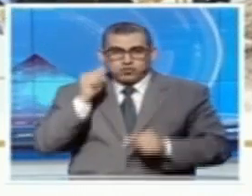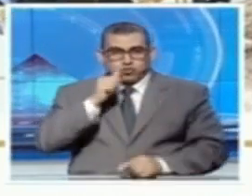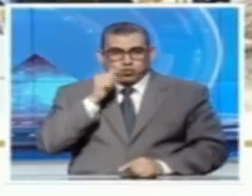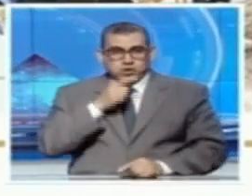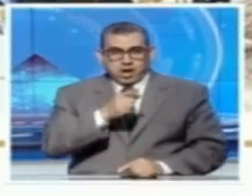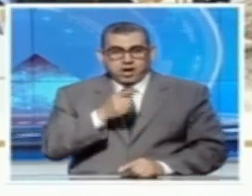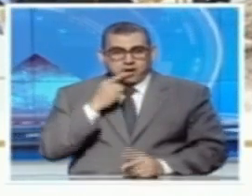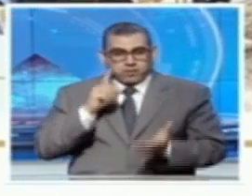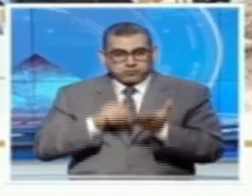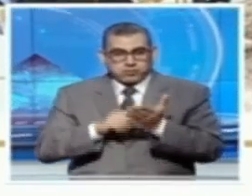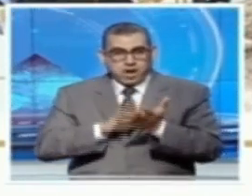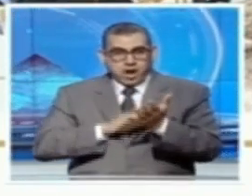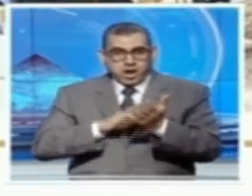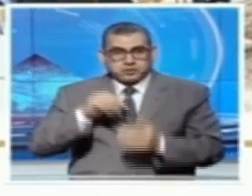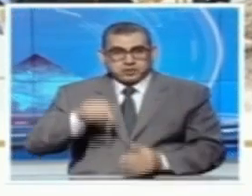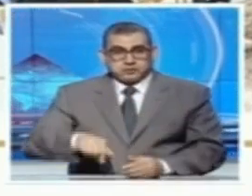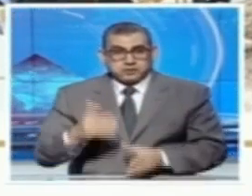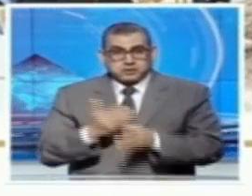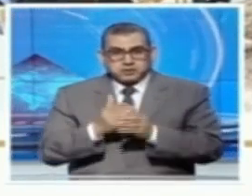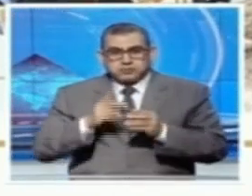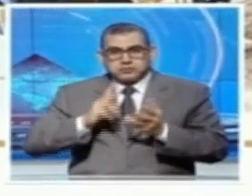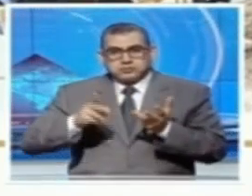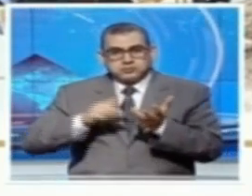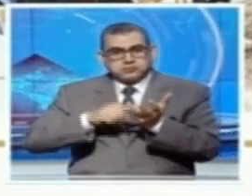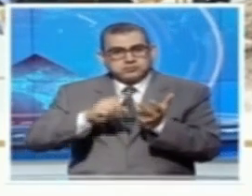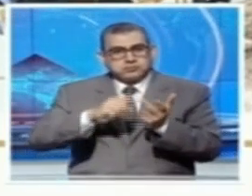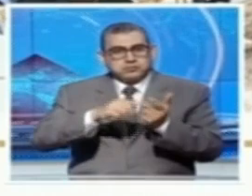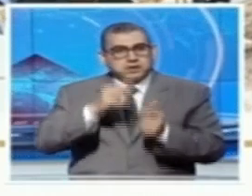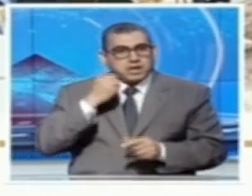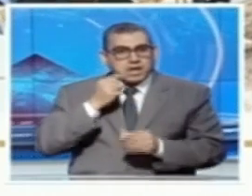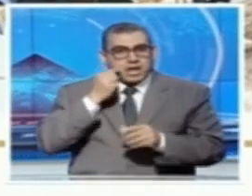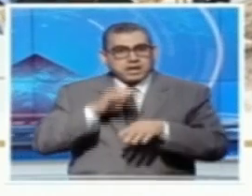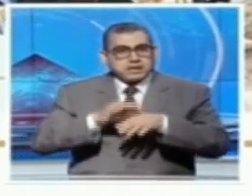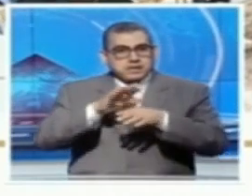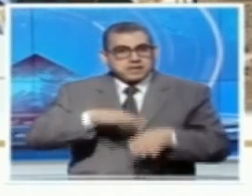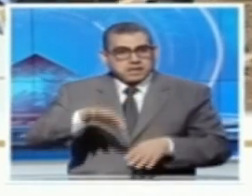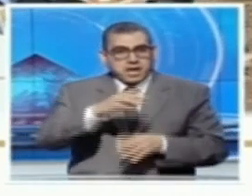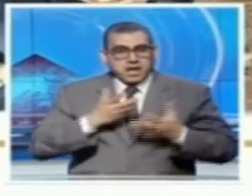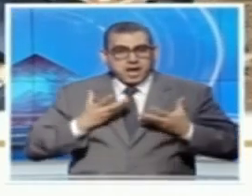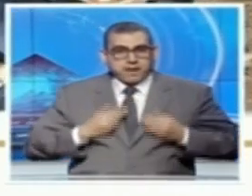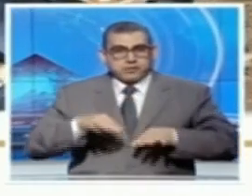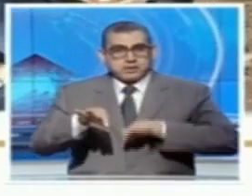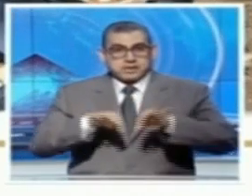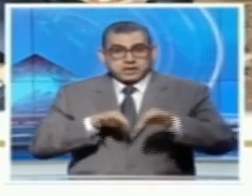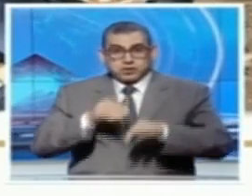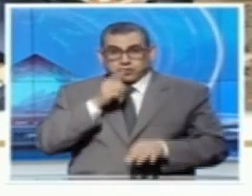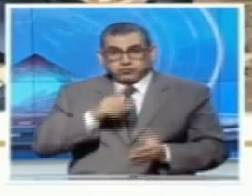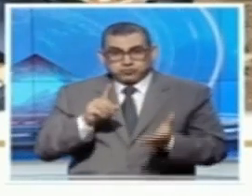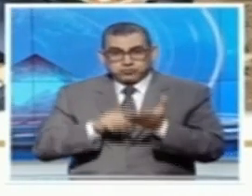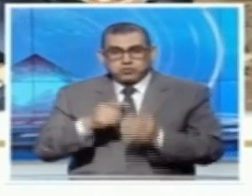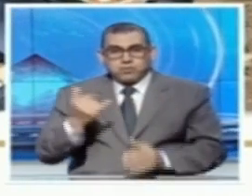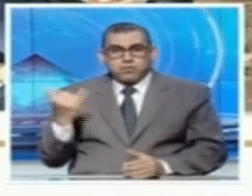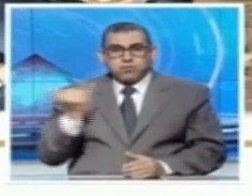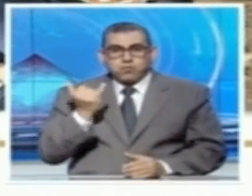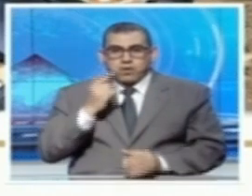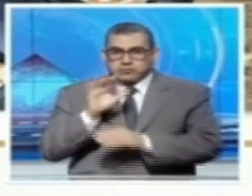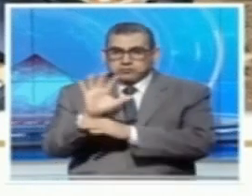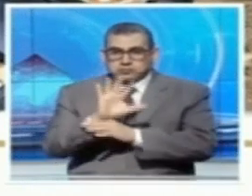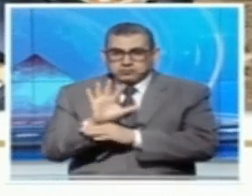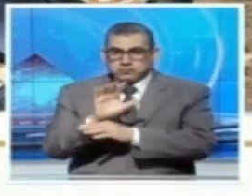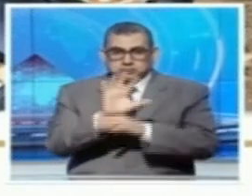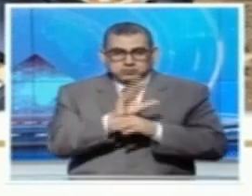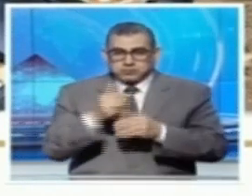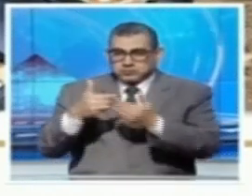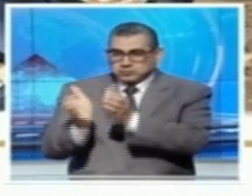في هذا الصدد على الأصعدة الإنسانية والأمنية والسياسية، مع تأكيد أهمية تشجيع الأطراف